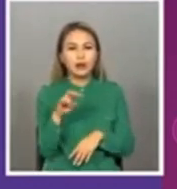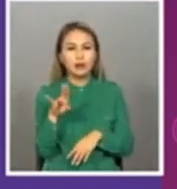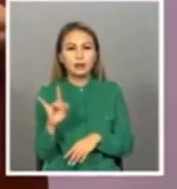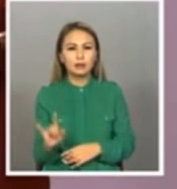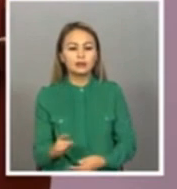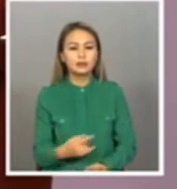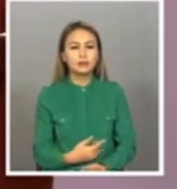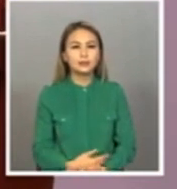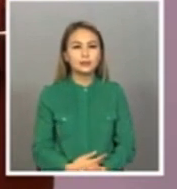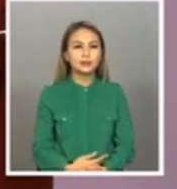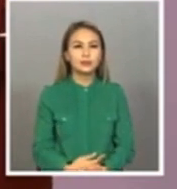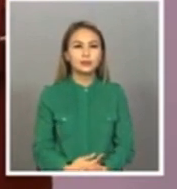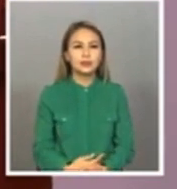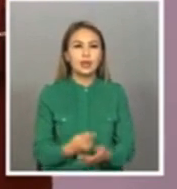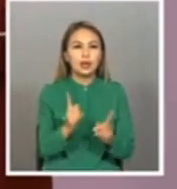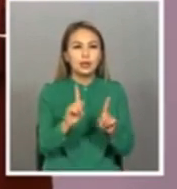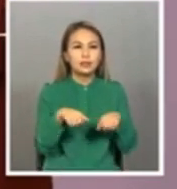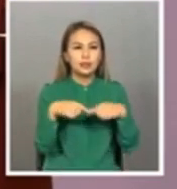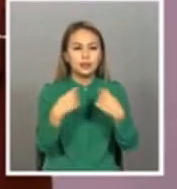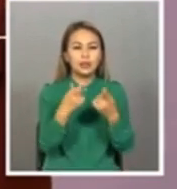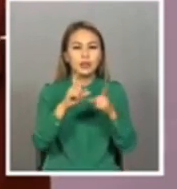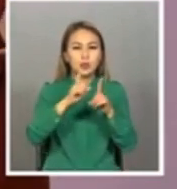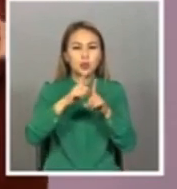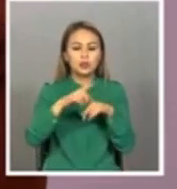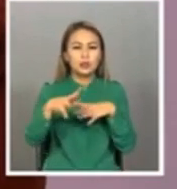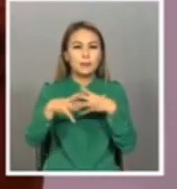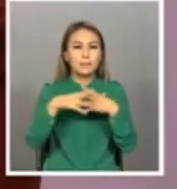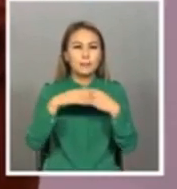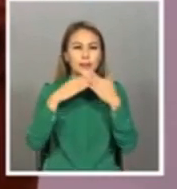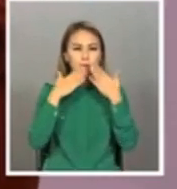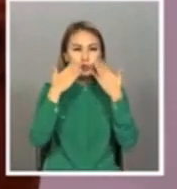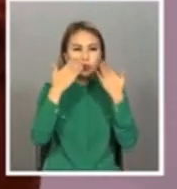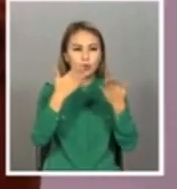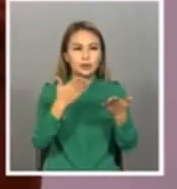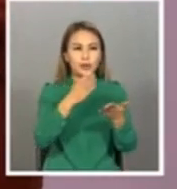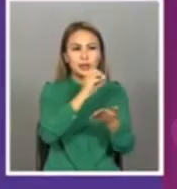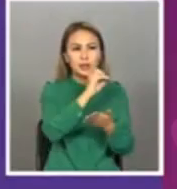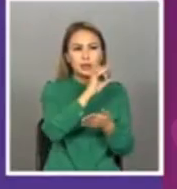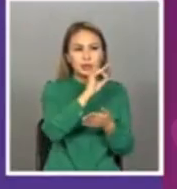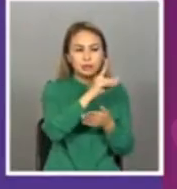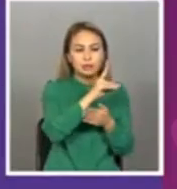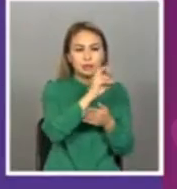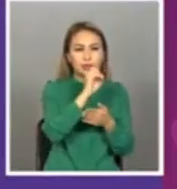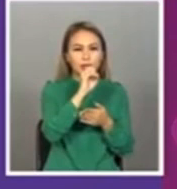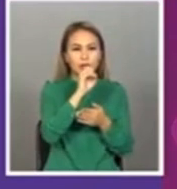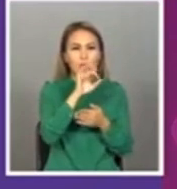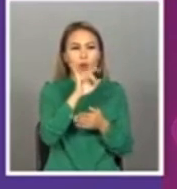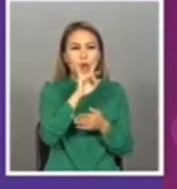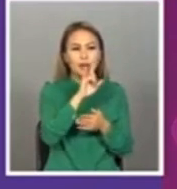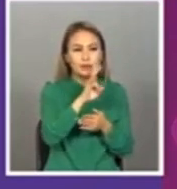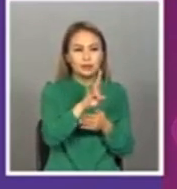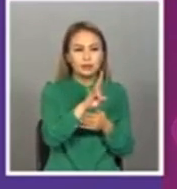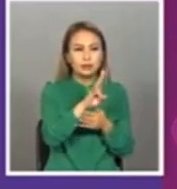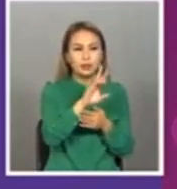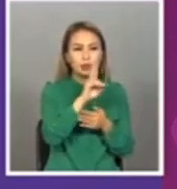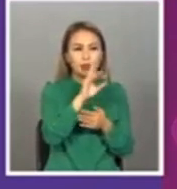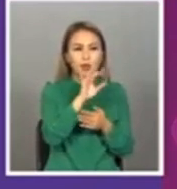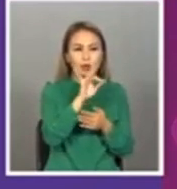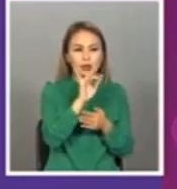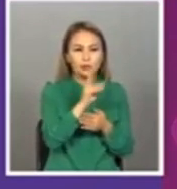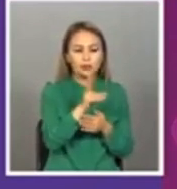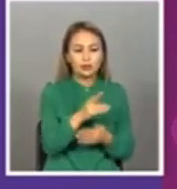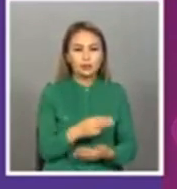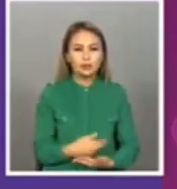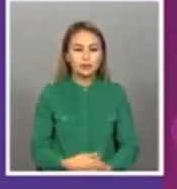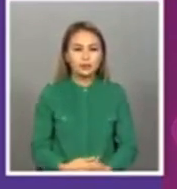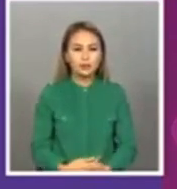халқы. Берілген сөздерді бірге оқиық. Ерік, орын, көрік.